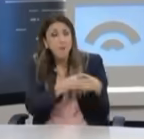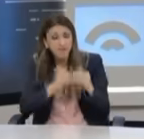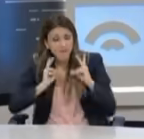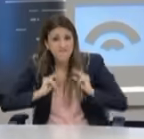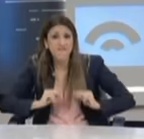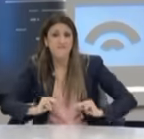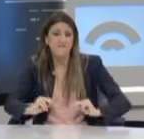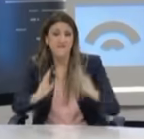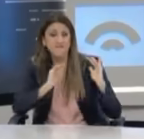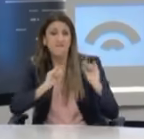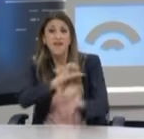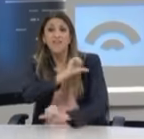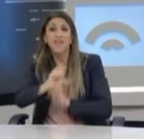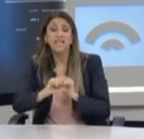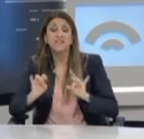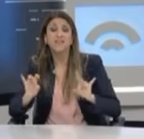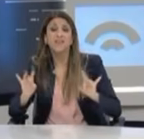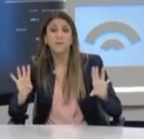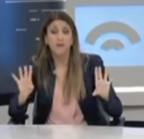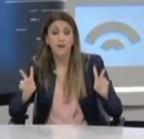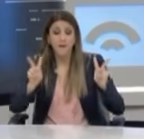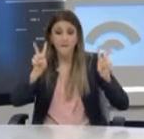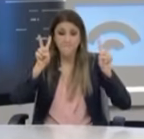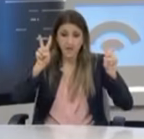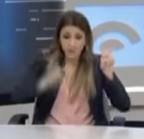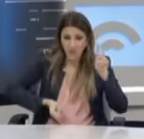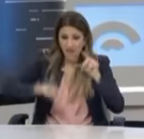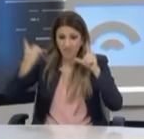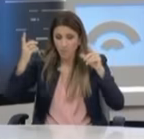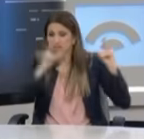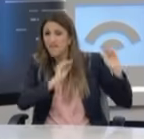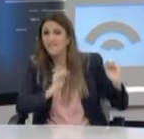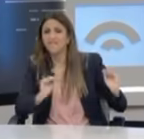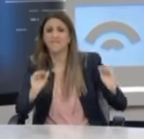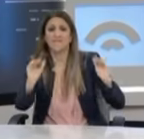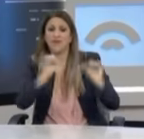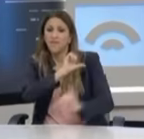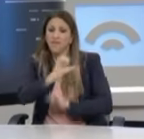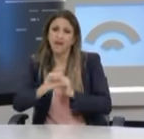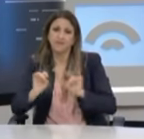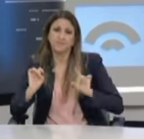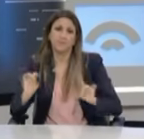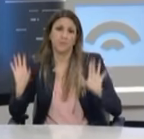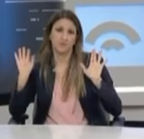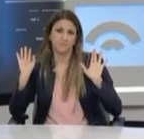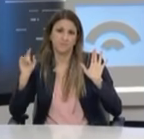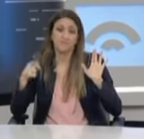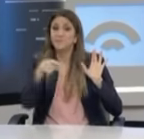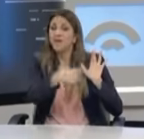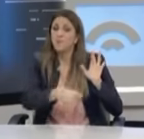την οποία εσείς εγκαταλείψατε, γιατί είπατε ναι εκεί που όλοι οι προηγούμενοι είχαν πει όχι.